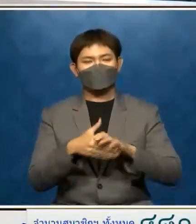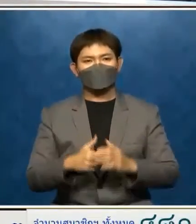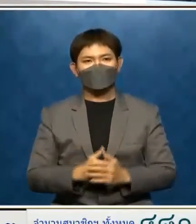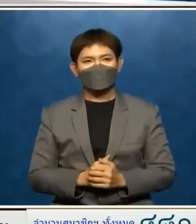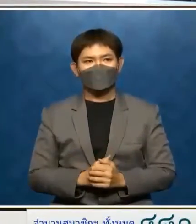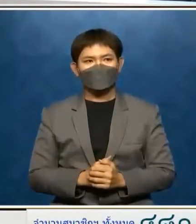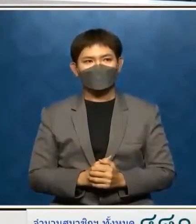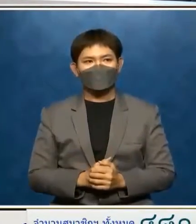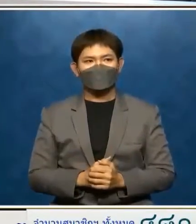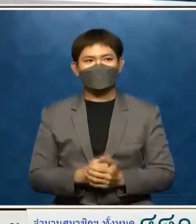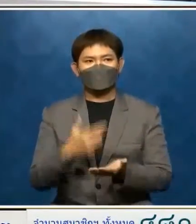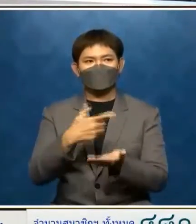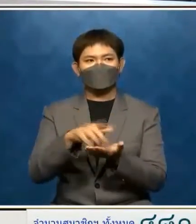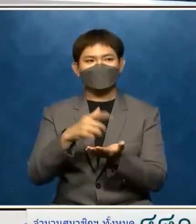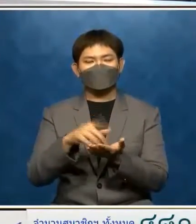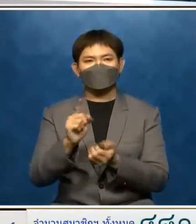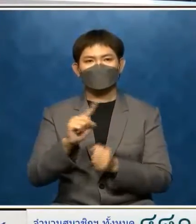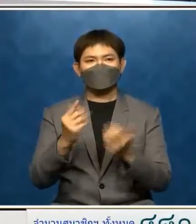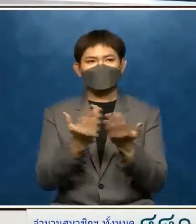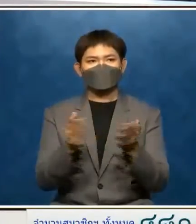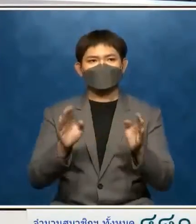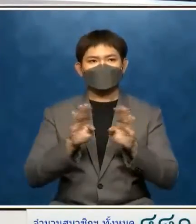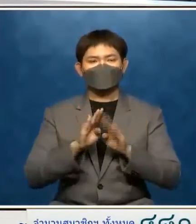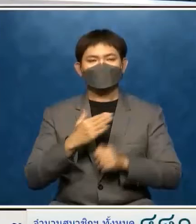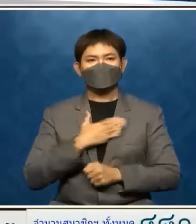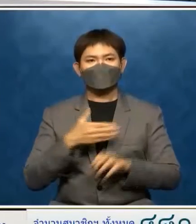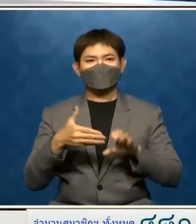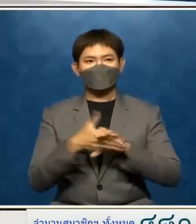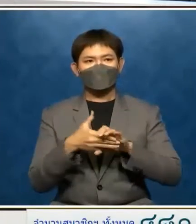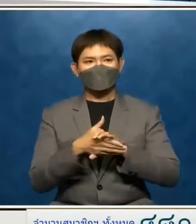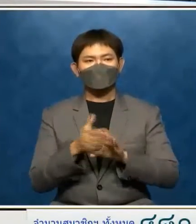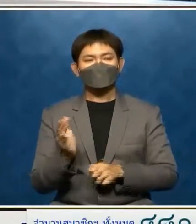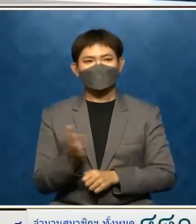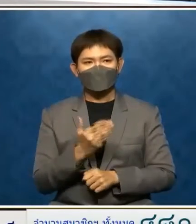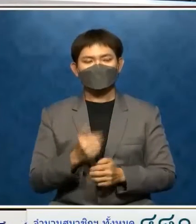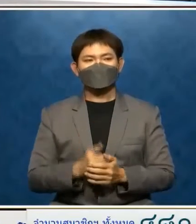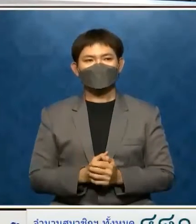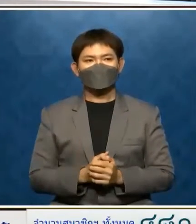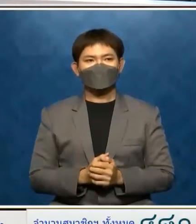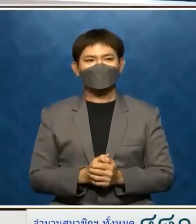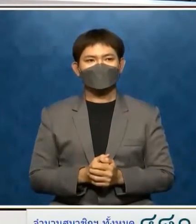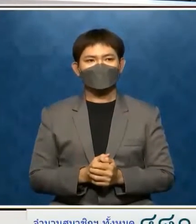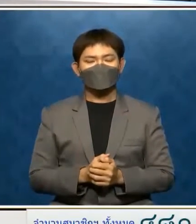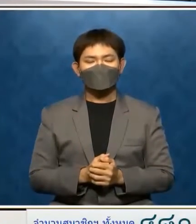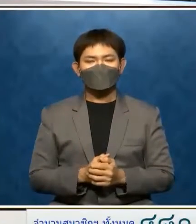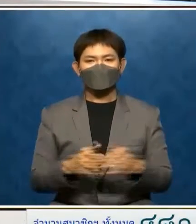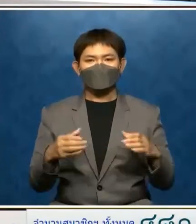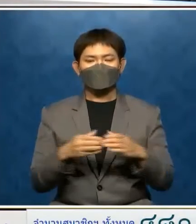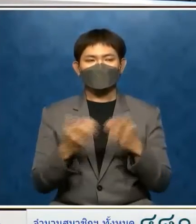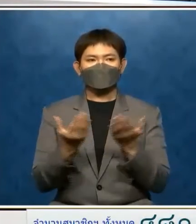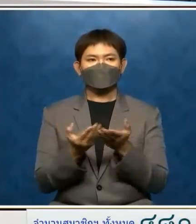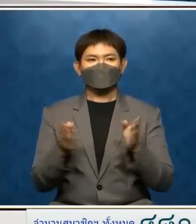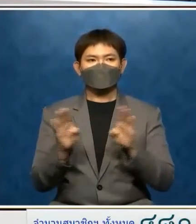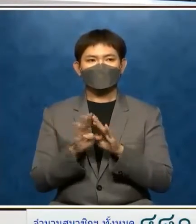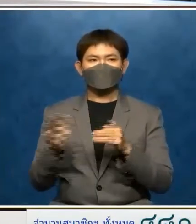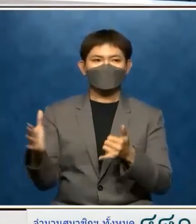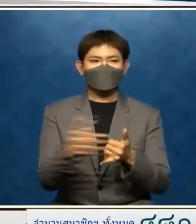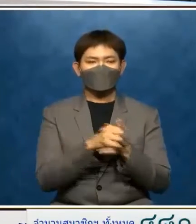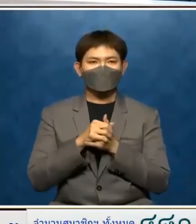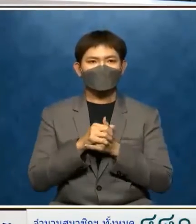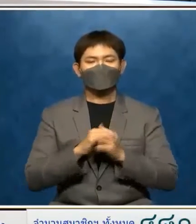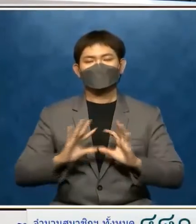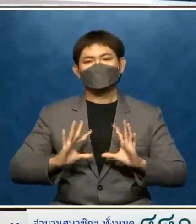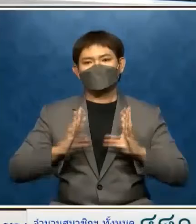อร้อยเรียงเรื่องราวของครอบโรดฉันสไดถัดไปค่ะการที่มีคนในครอบครัวถูกบงคับไปสนหายถึง 2